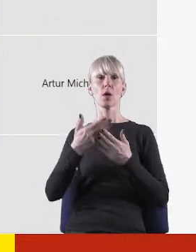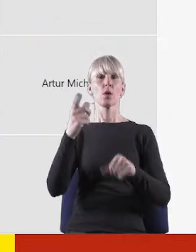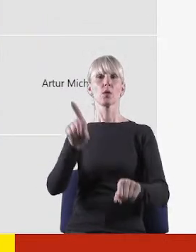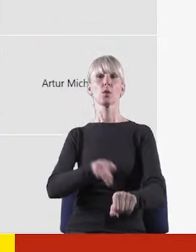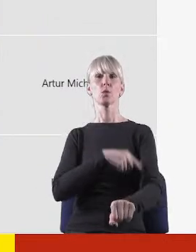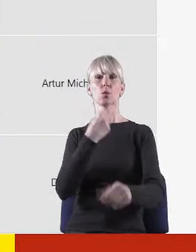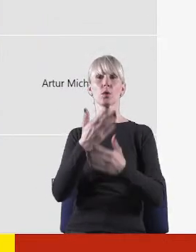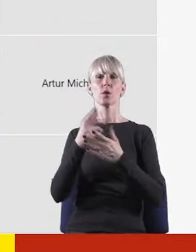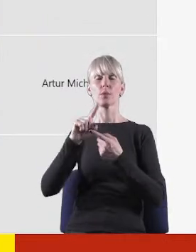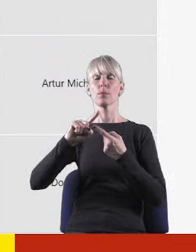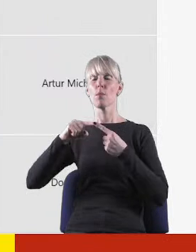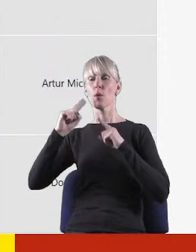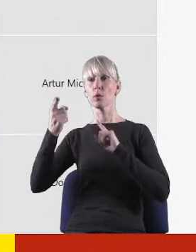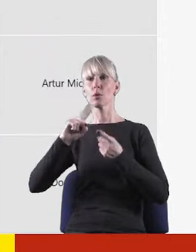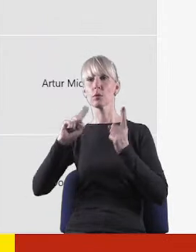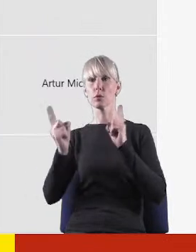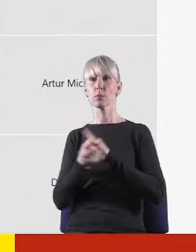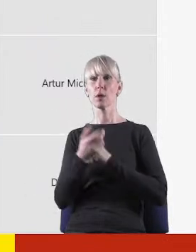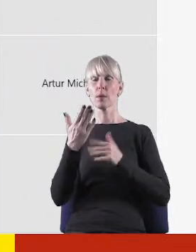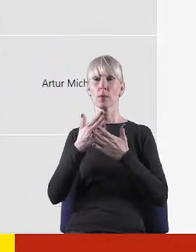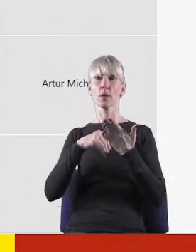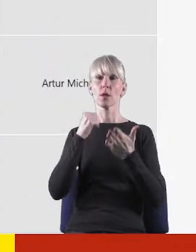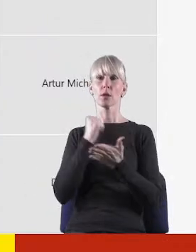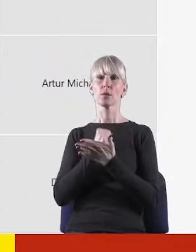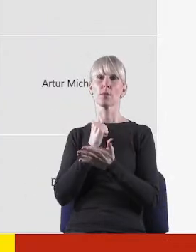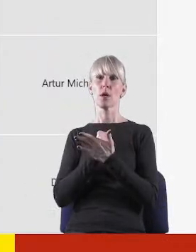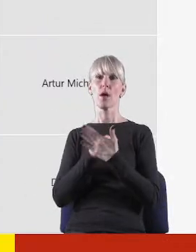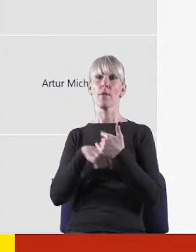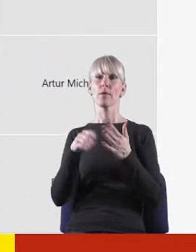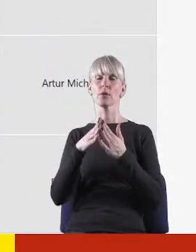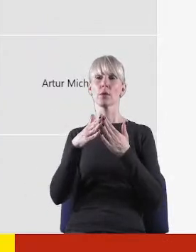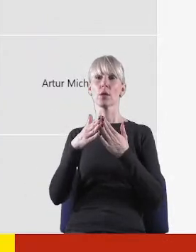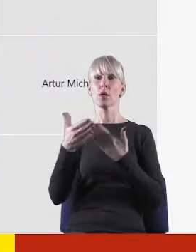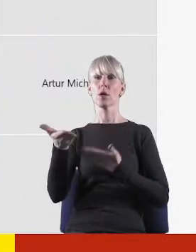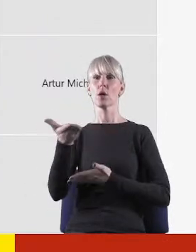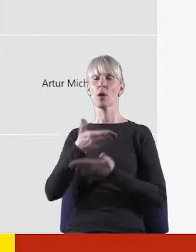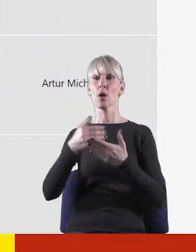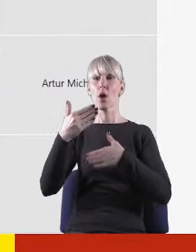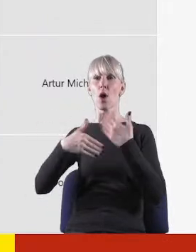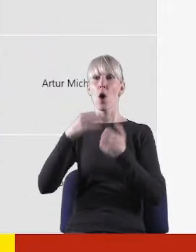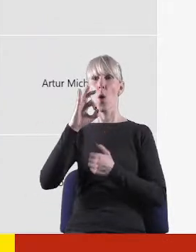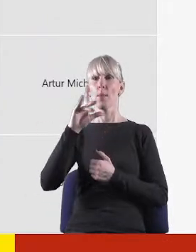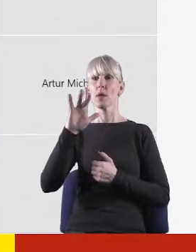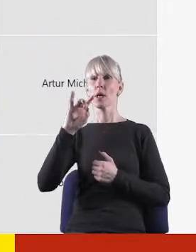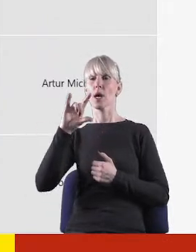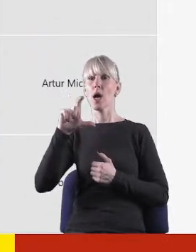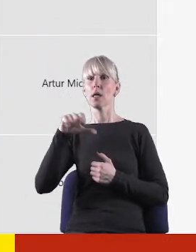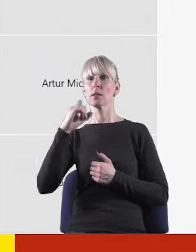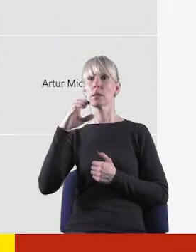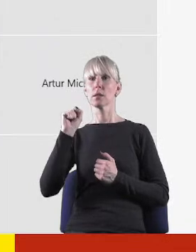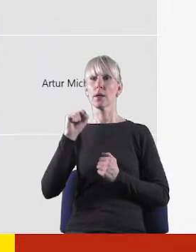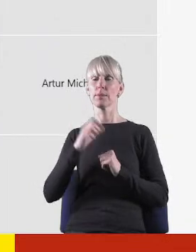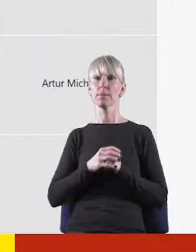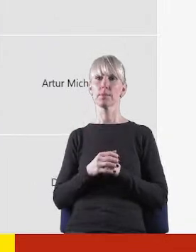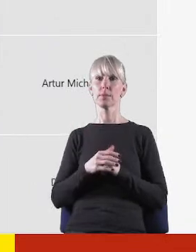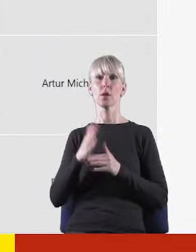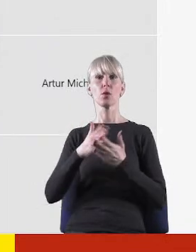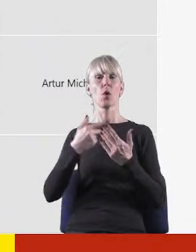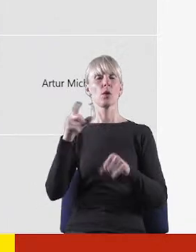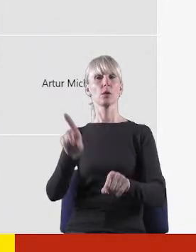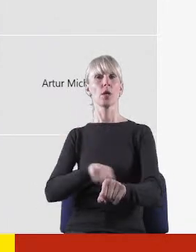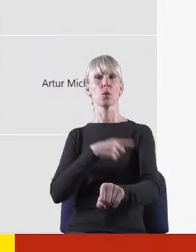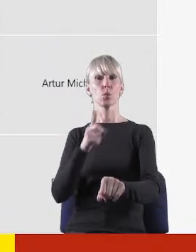tych zmianach, bo w tym wszystkim gdzieś umknęła nam sprawa tych obligacji, które nie będą emitowane, tak? Więc chciałbym dowiedzieć się, jakie będzie